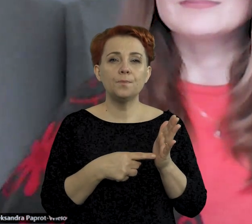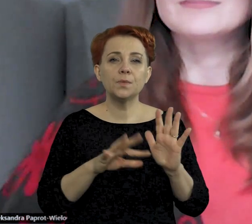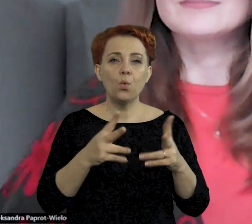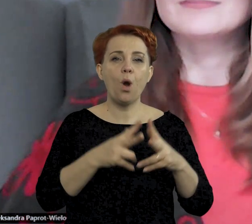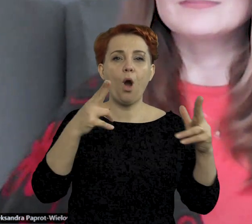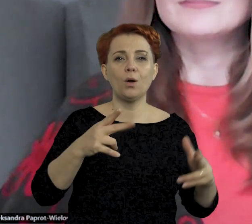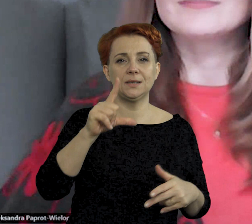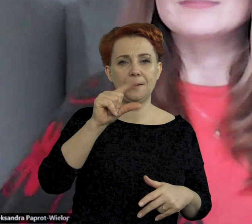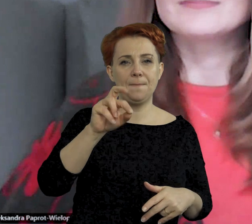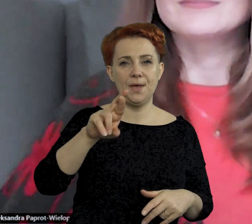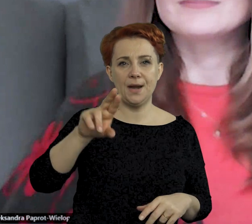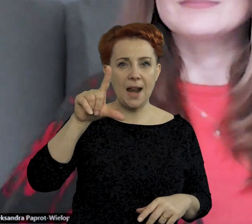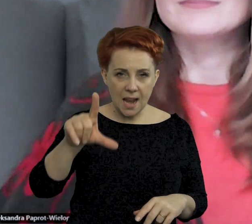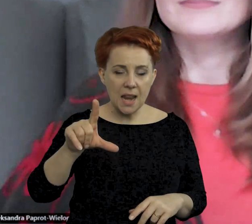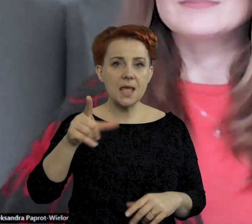okresie PRL-u, gdzie